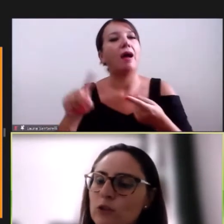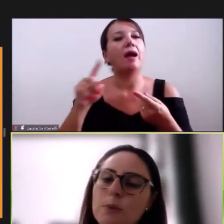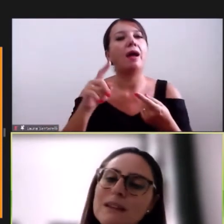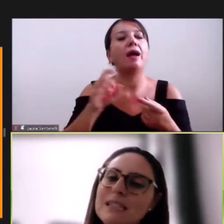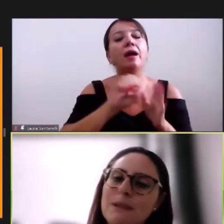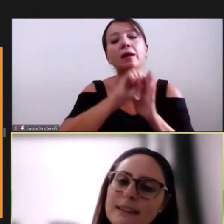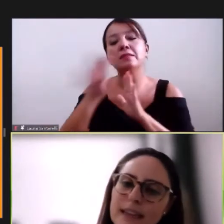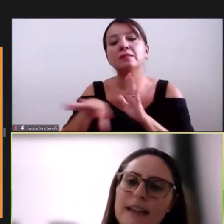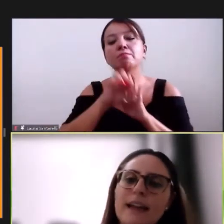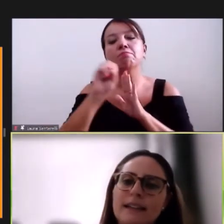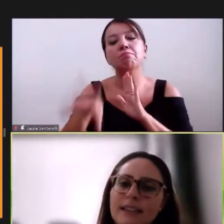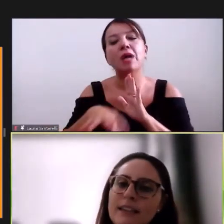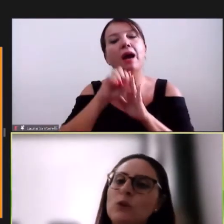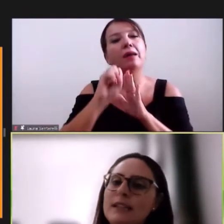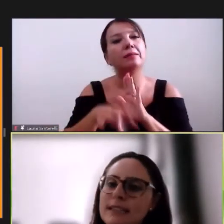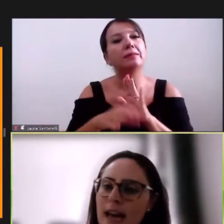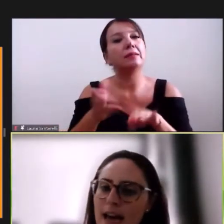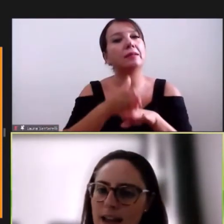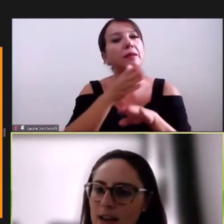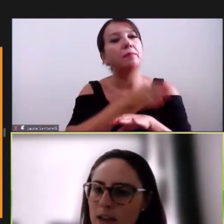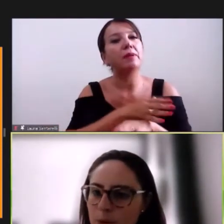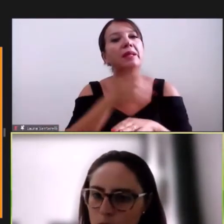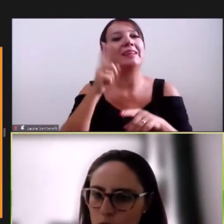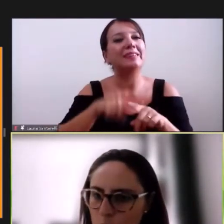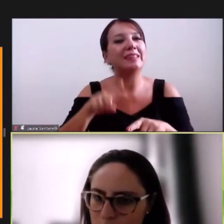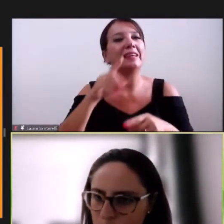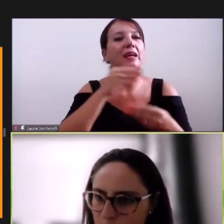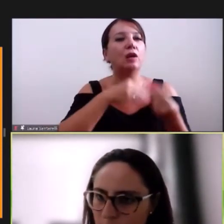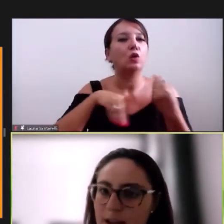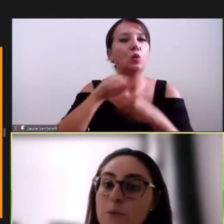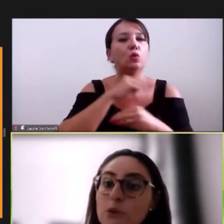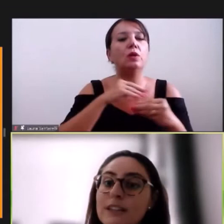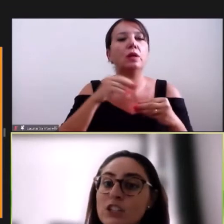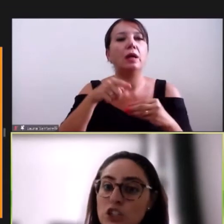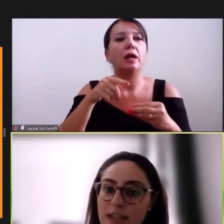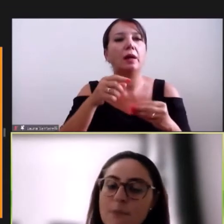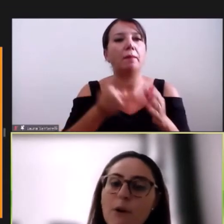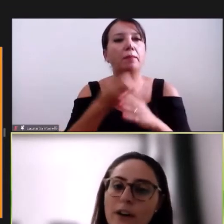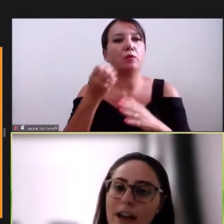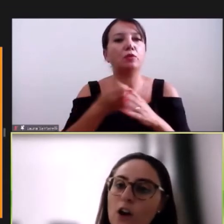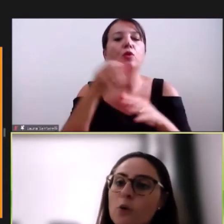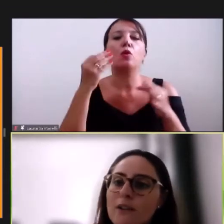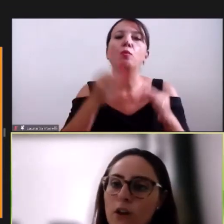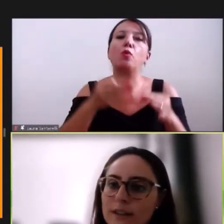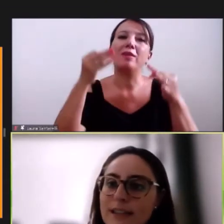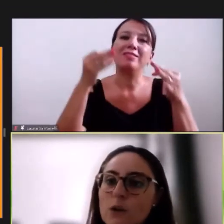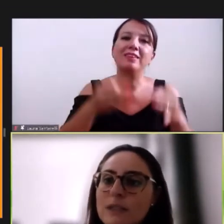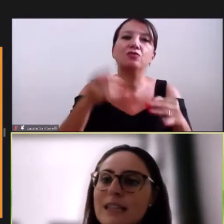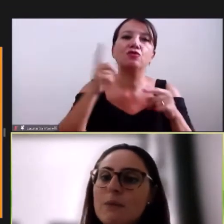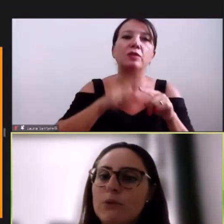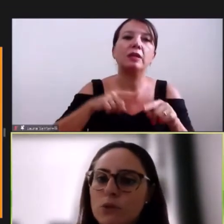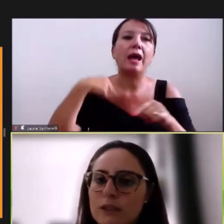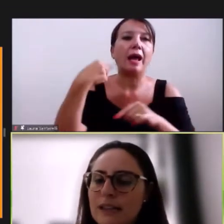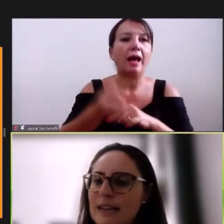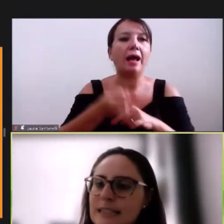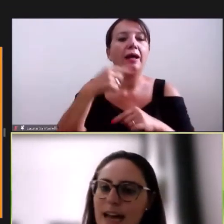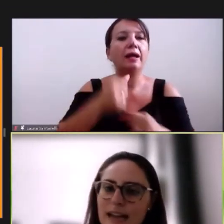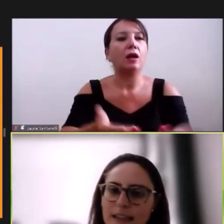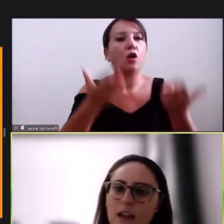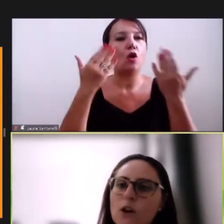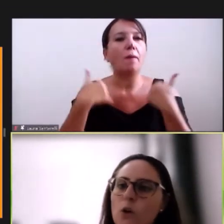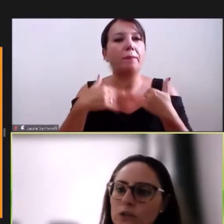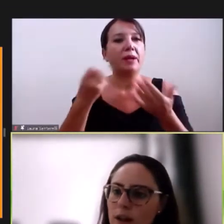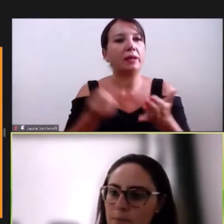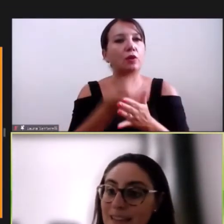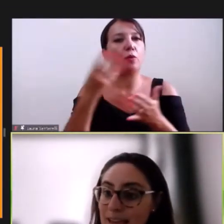più corretto, prima di smaltirli di riutilizzare il prodotto in questione, può decidere poi ancora una volta di acquistare prodotti